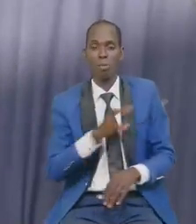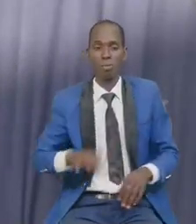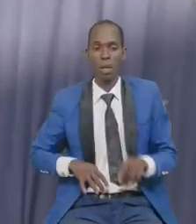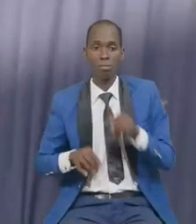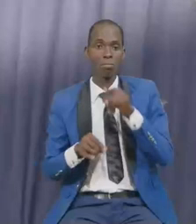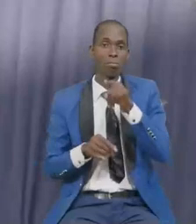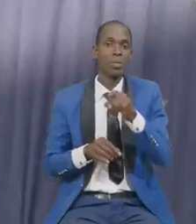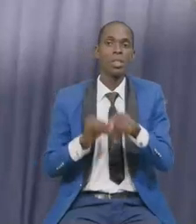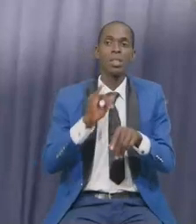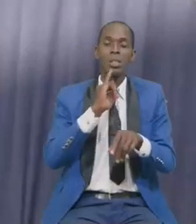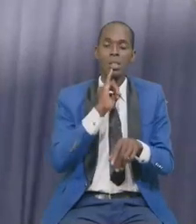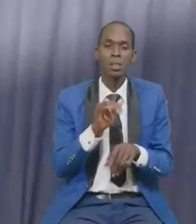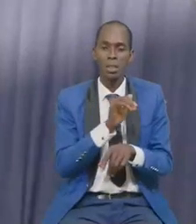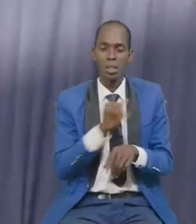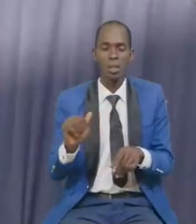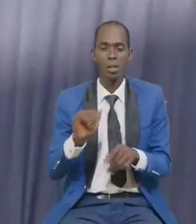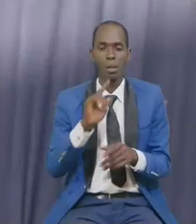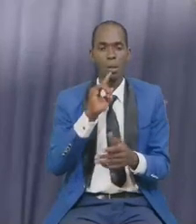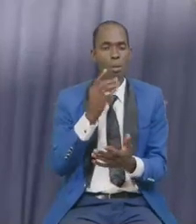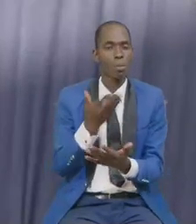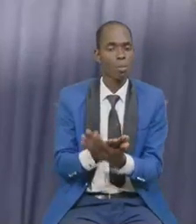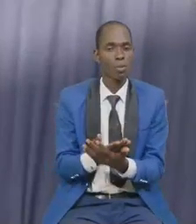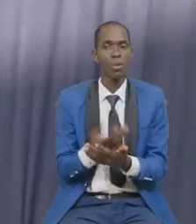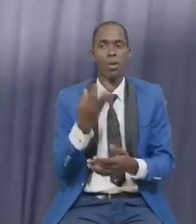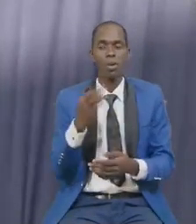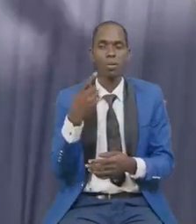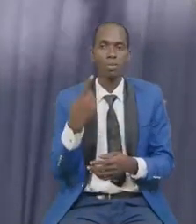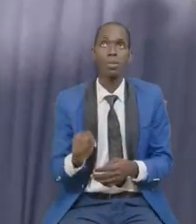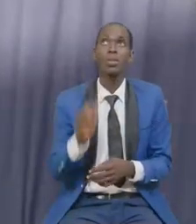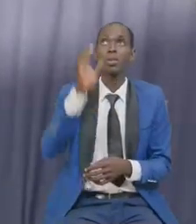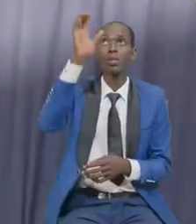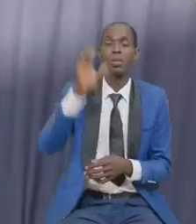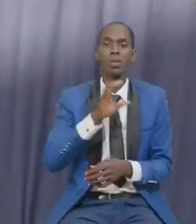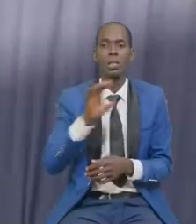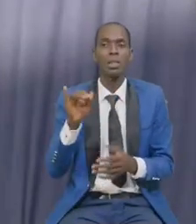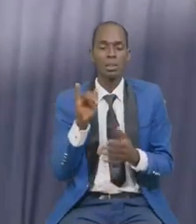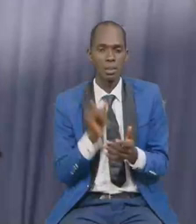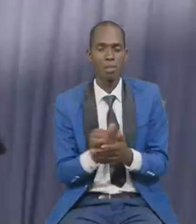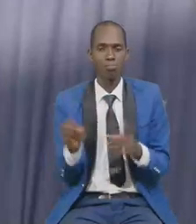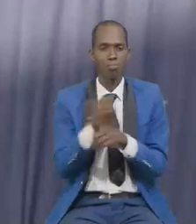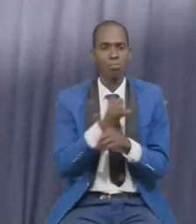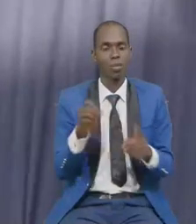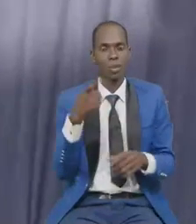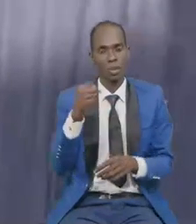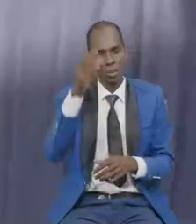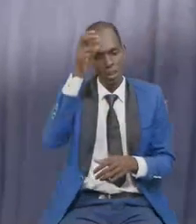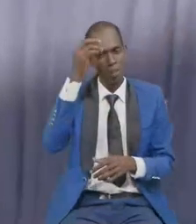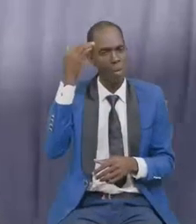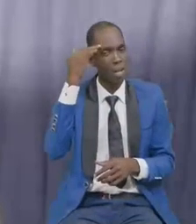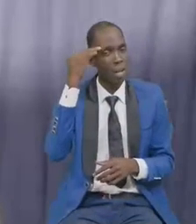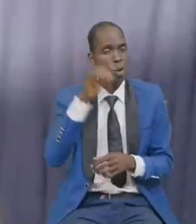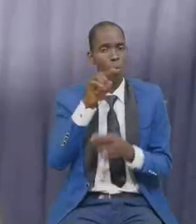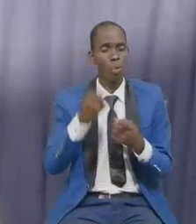Ça c'est un symbole de la croix qui a brisé sa tête. Et quand tu portes la